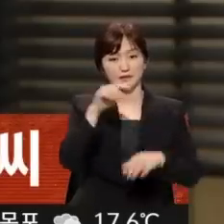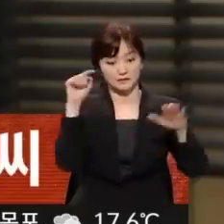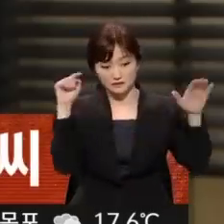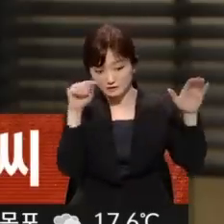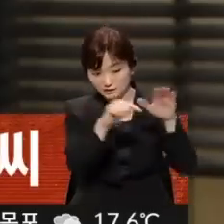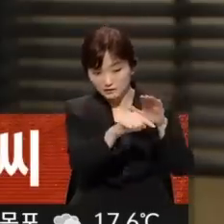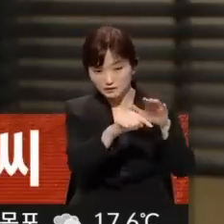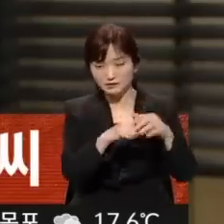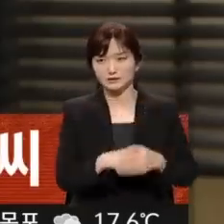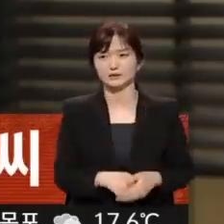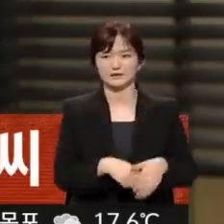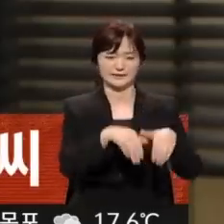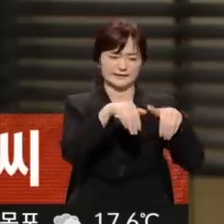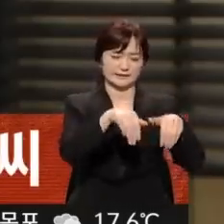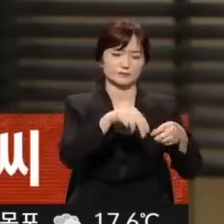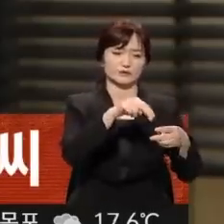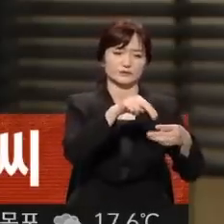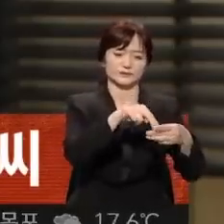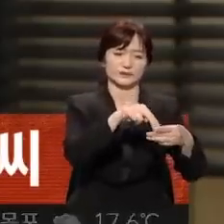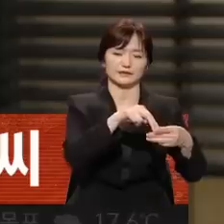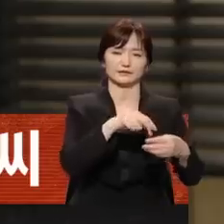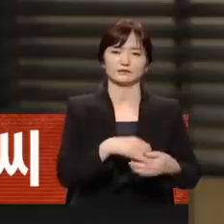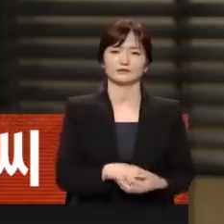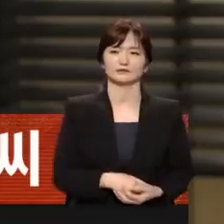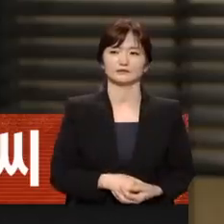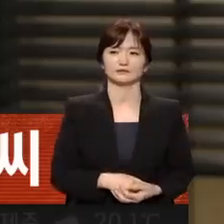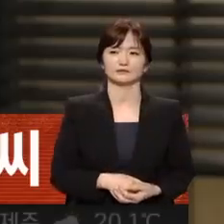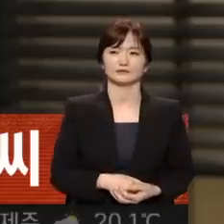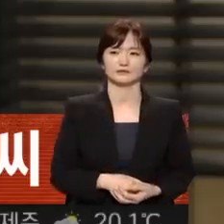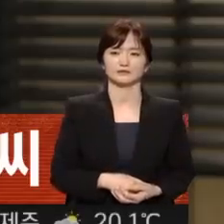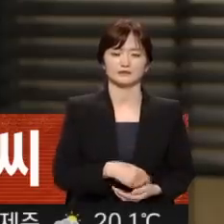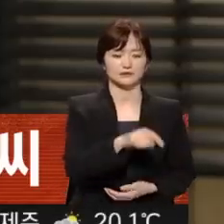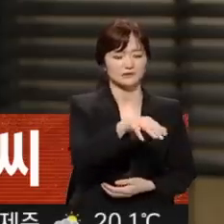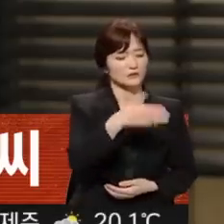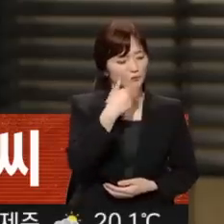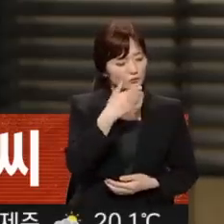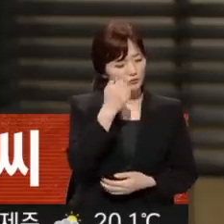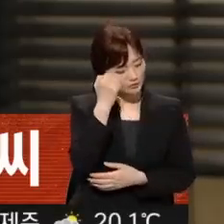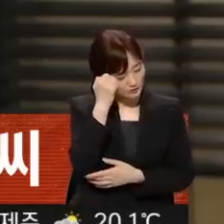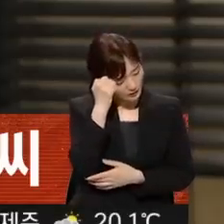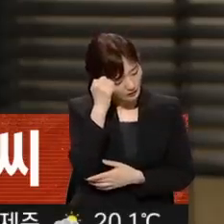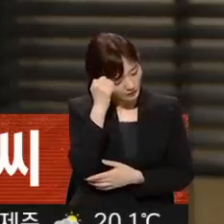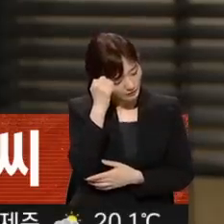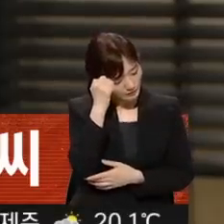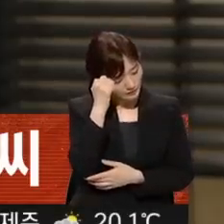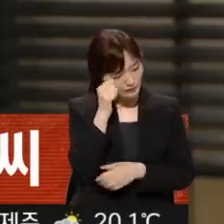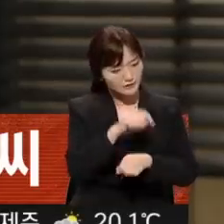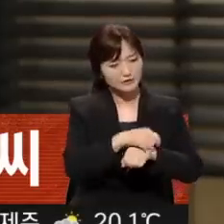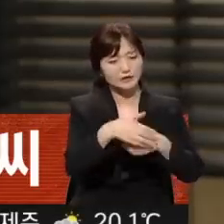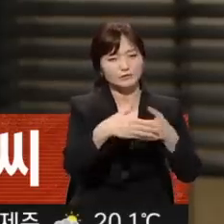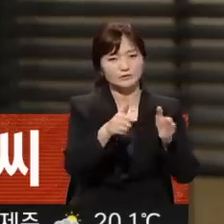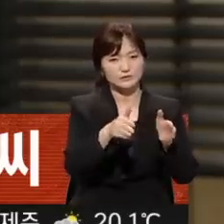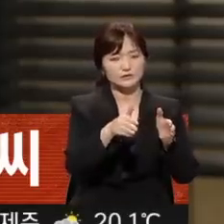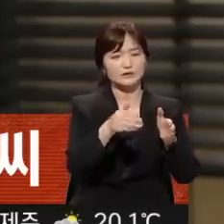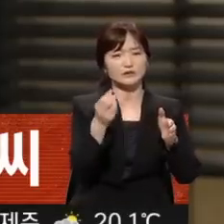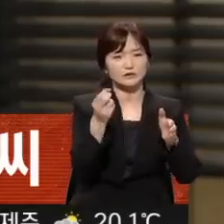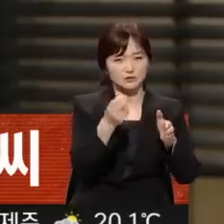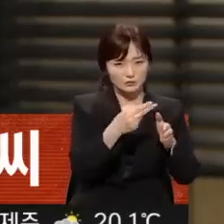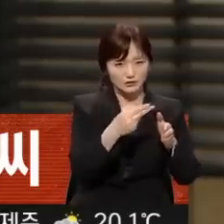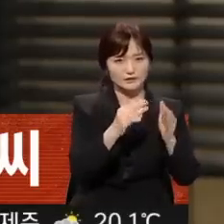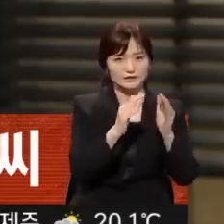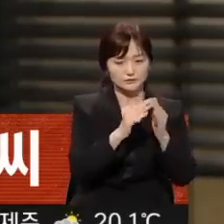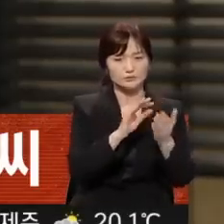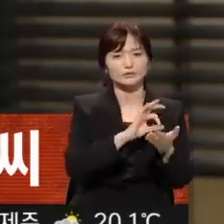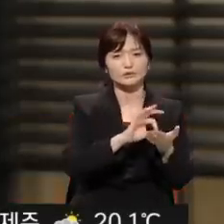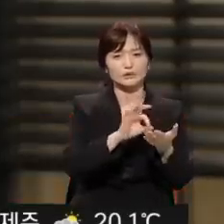여기가 심부름센터였어요. 그러니까 심부름센터에서 먹고 자고 하면서 사무실 겸 집으로 쓰고 있었던 건데 예. 경찰에 딱 가서 박